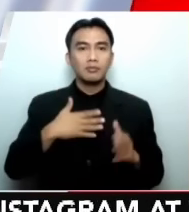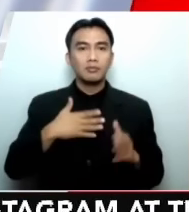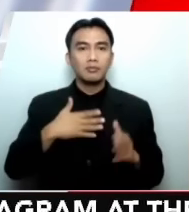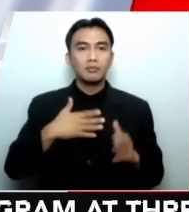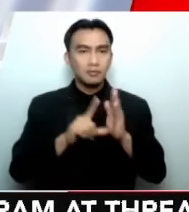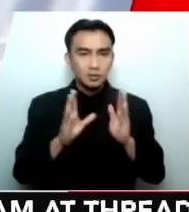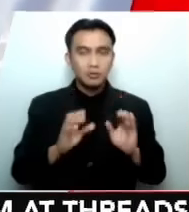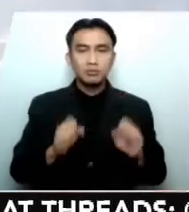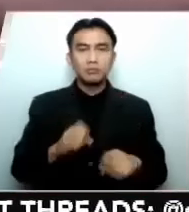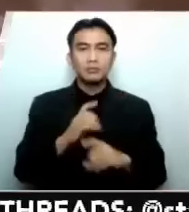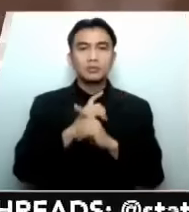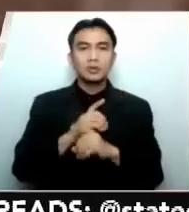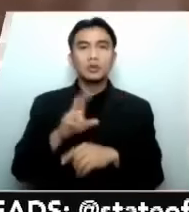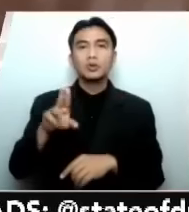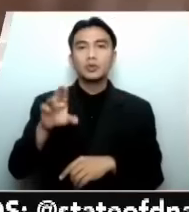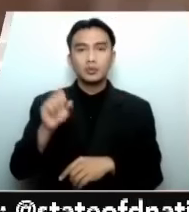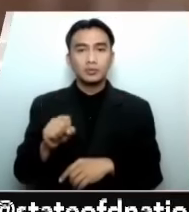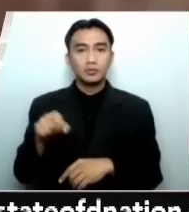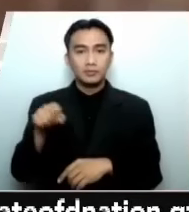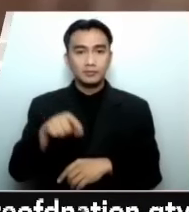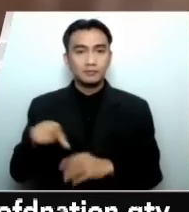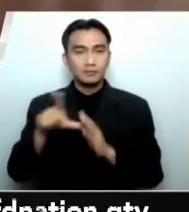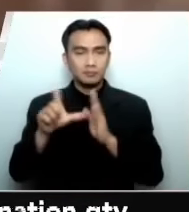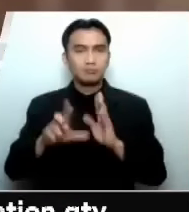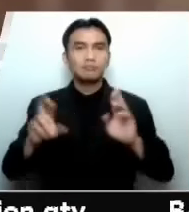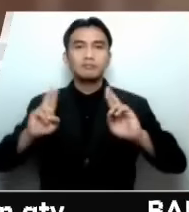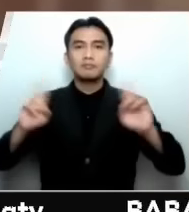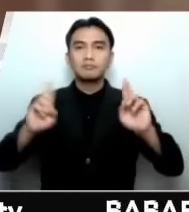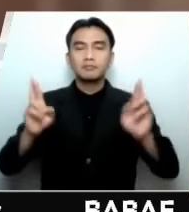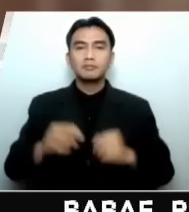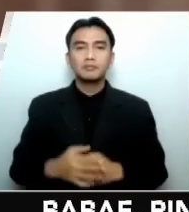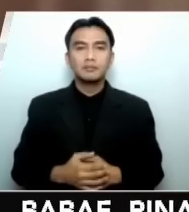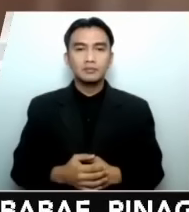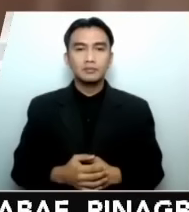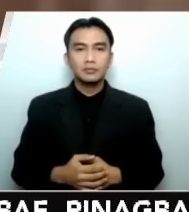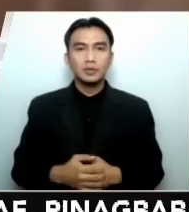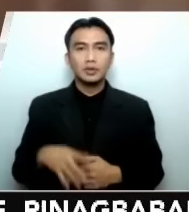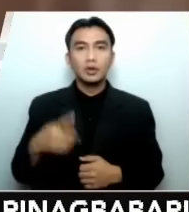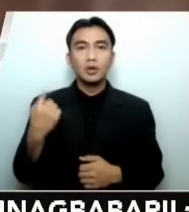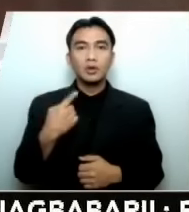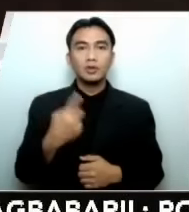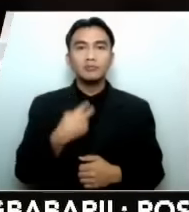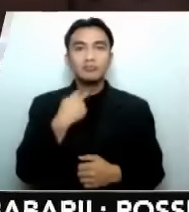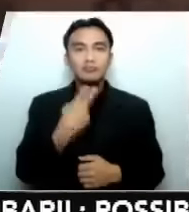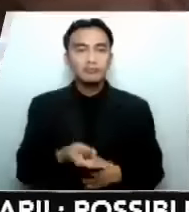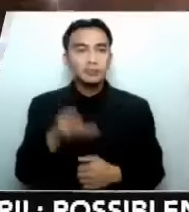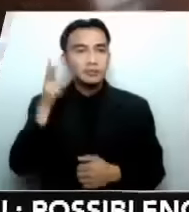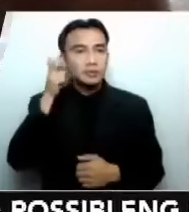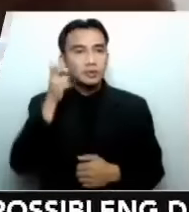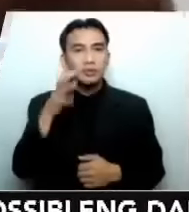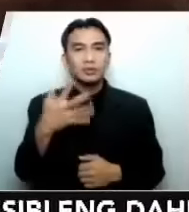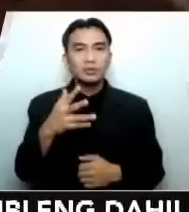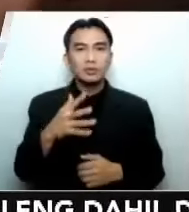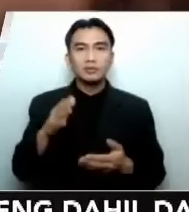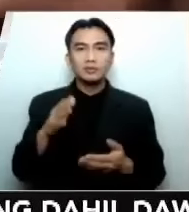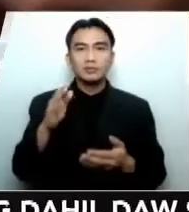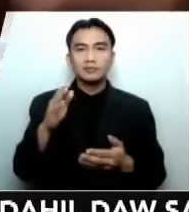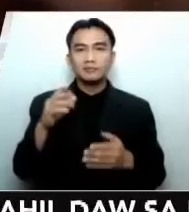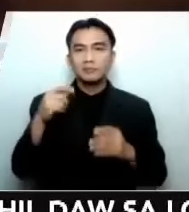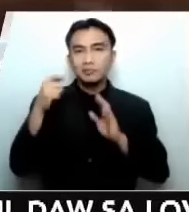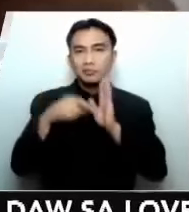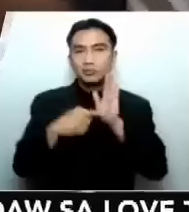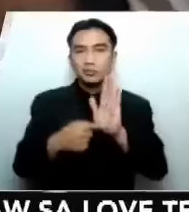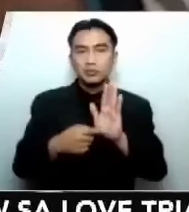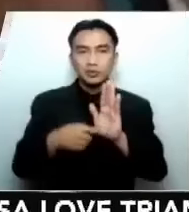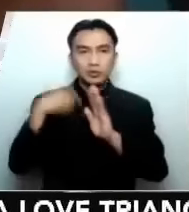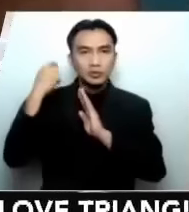lawyers, handang-handa na po. Boses lang at walang video ang inilabas sa pahayag ni Quiboloy. Nagtatago kasi siya dahil